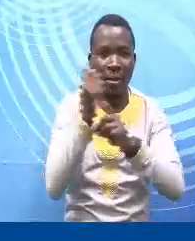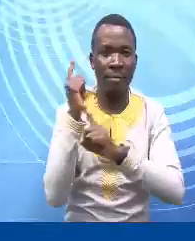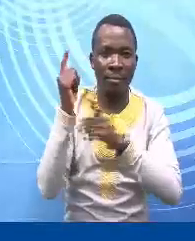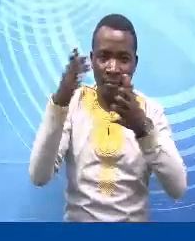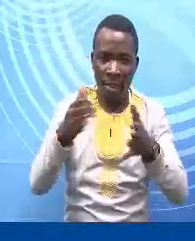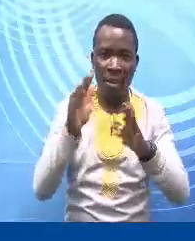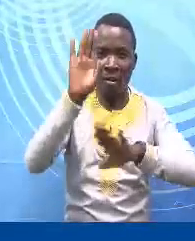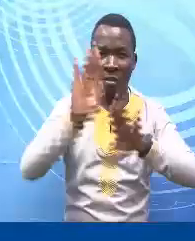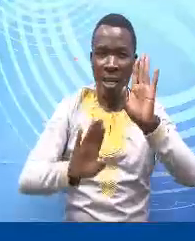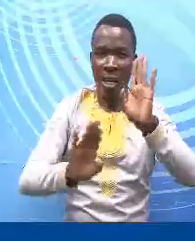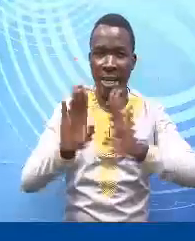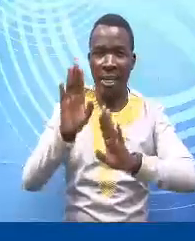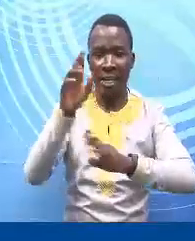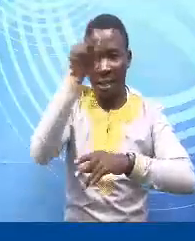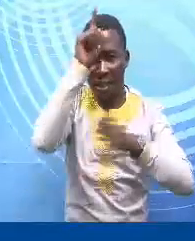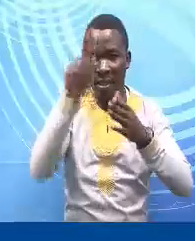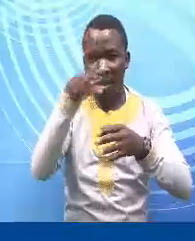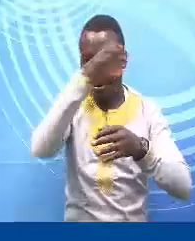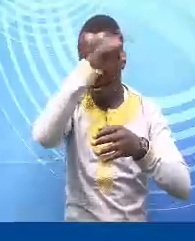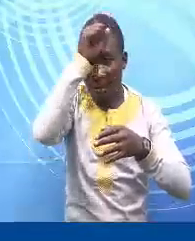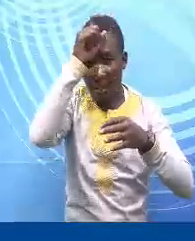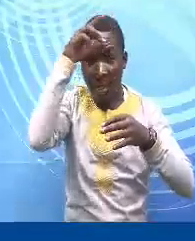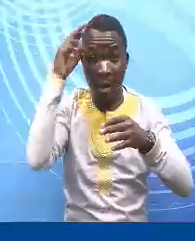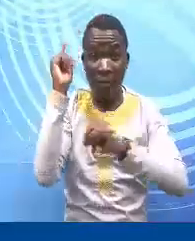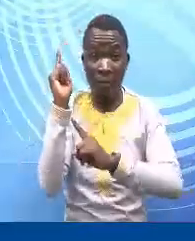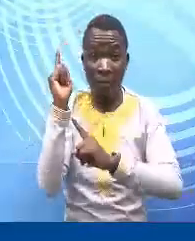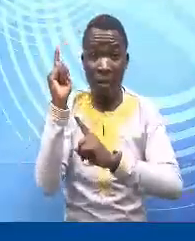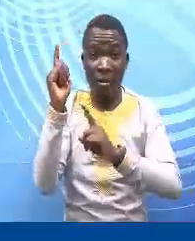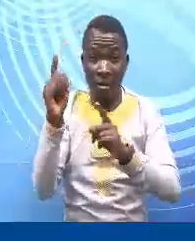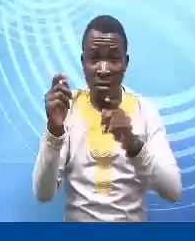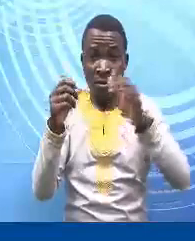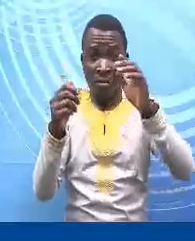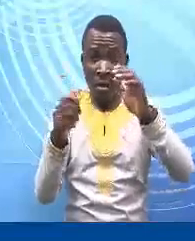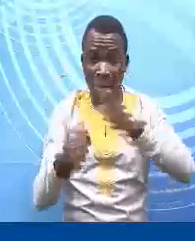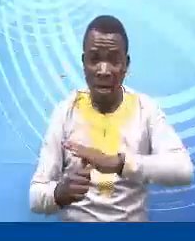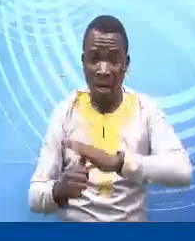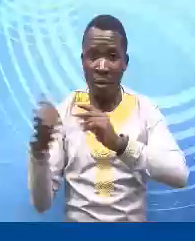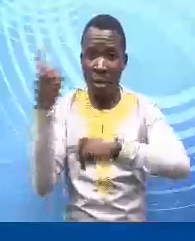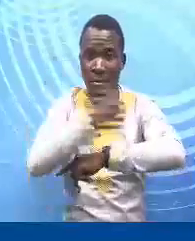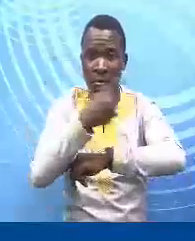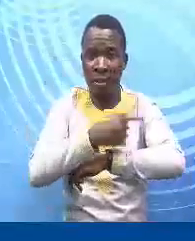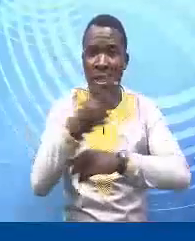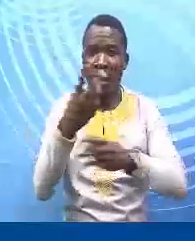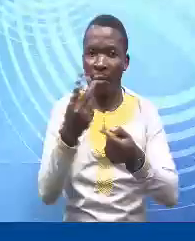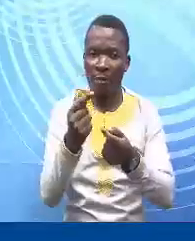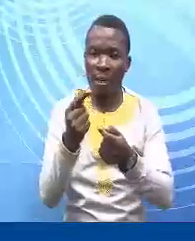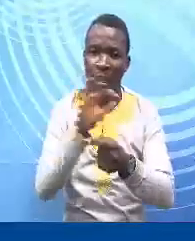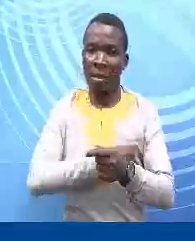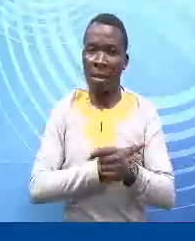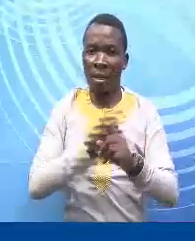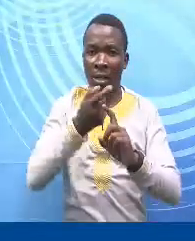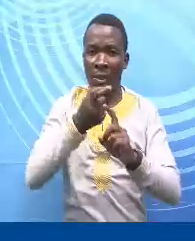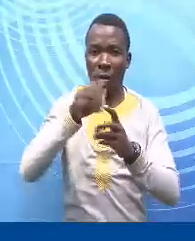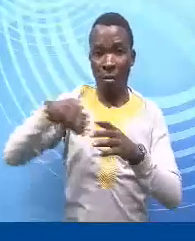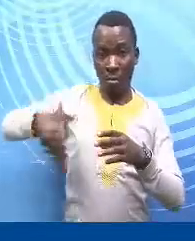ruhande rw'abaturage bibaza impamvu aba banyerondo babahutaza umunsi ku wundi, kandi amafaranga bahemba ava mu mifuka